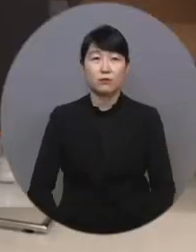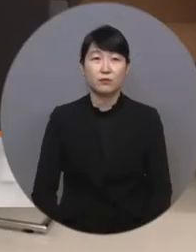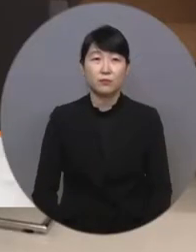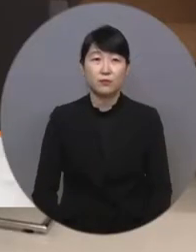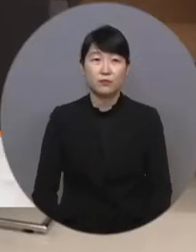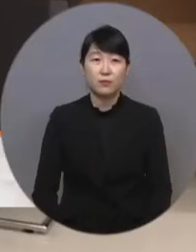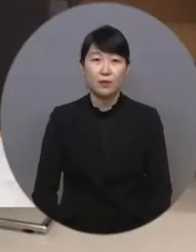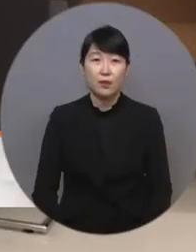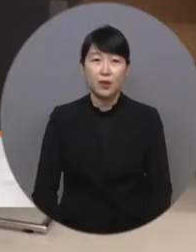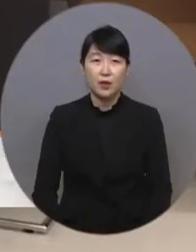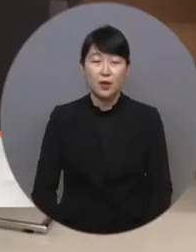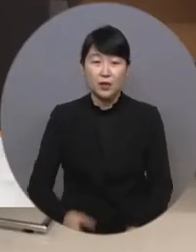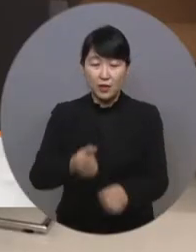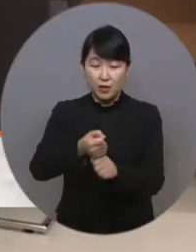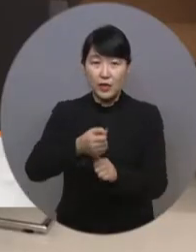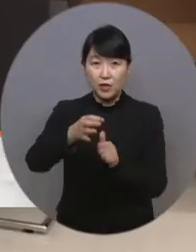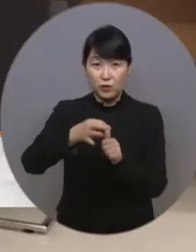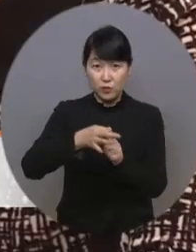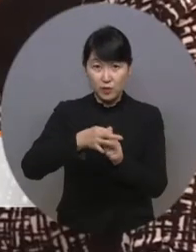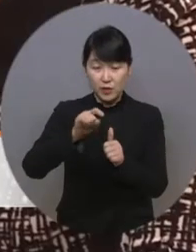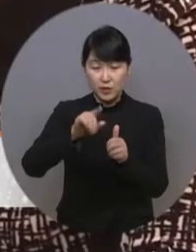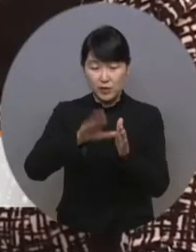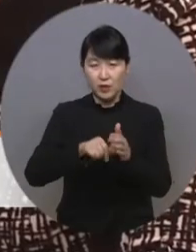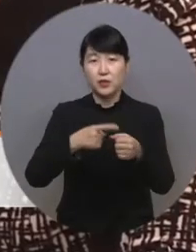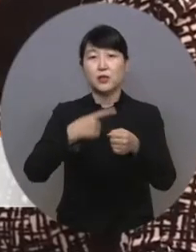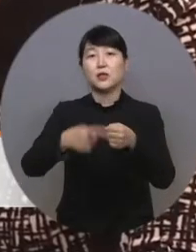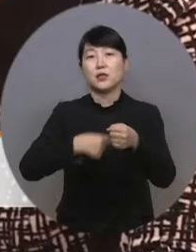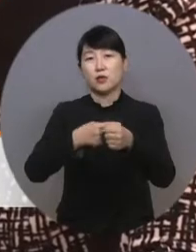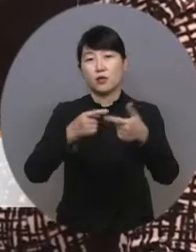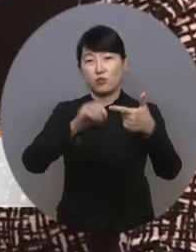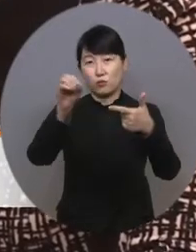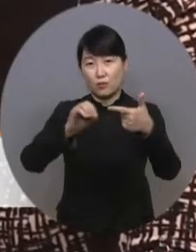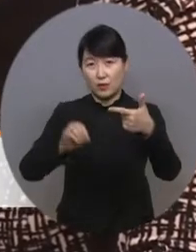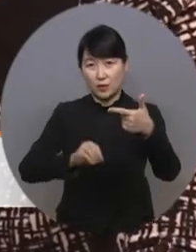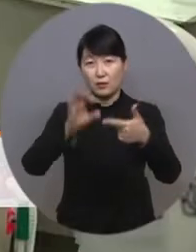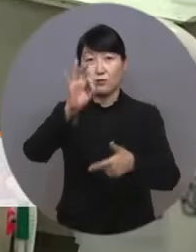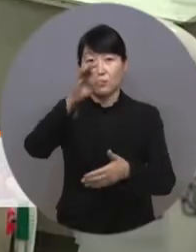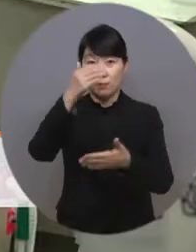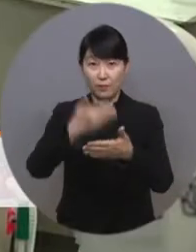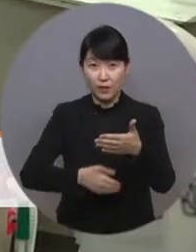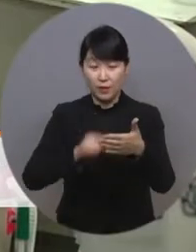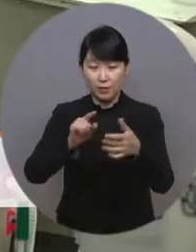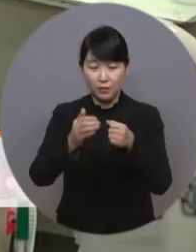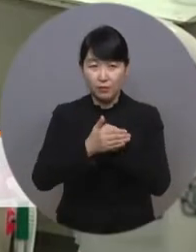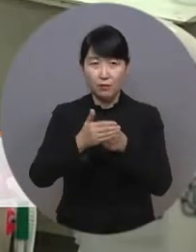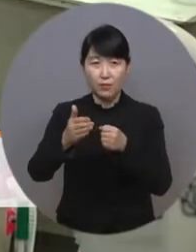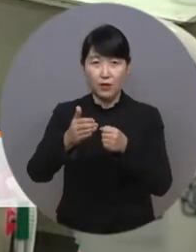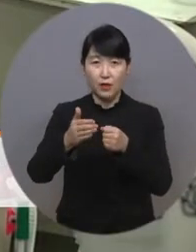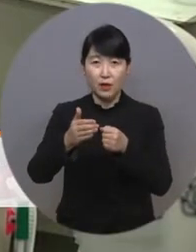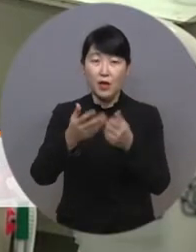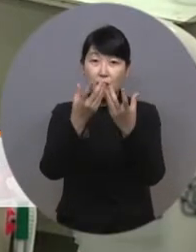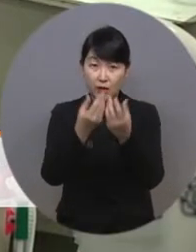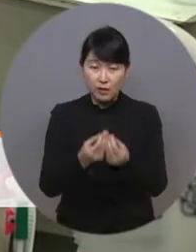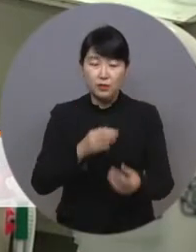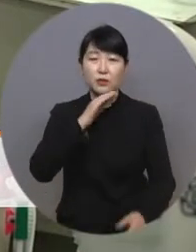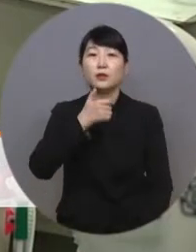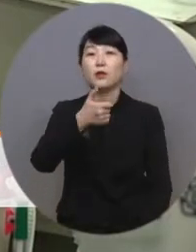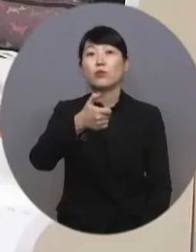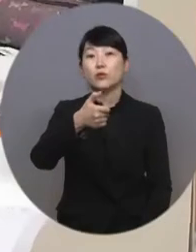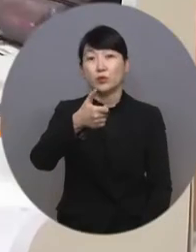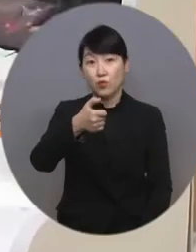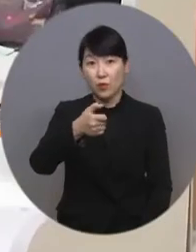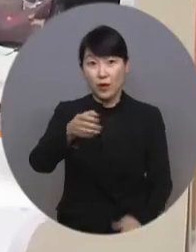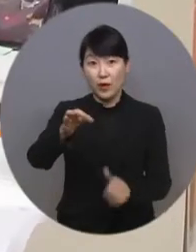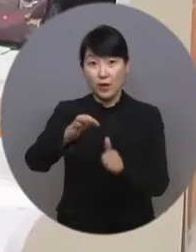조기 수당은 1년 단위로 6%씩 삭감되는 방식입니다 이로 인해 가장 이른 나이인 만 55세에는